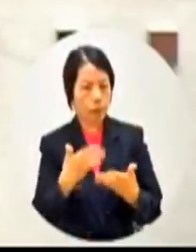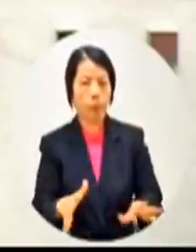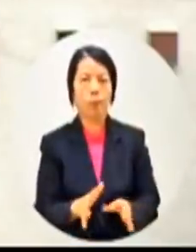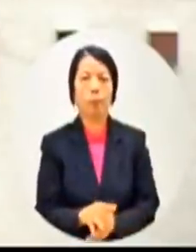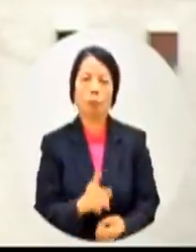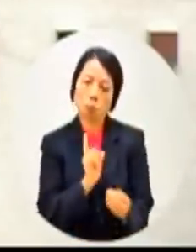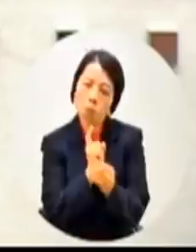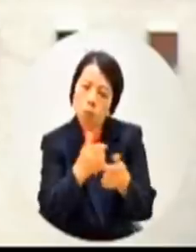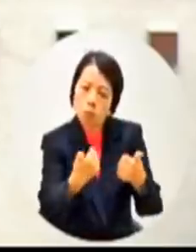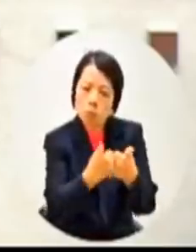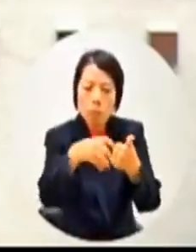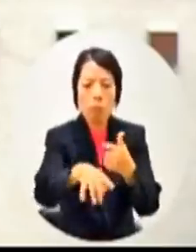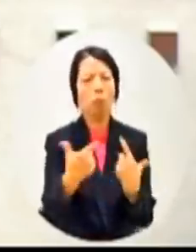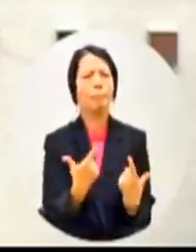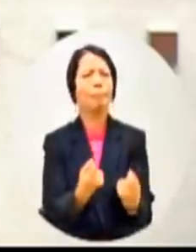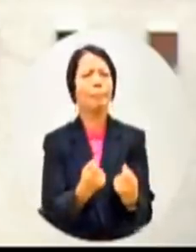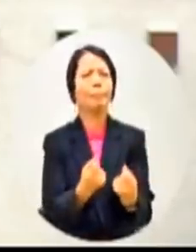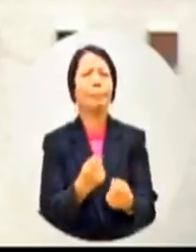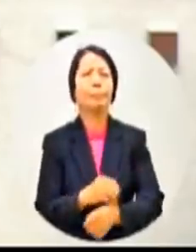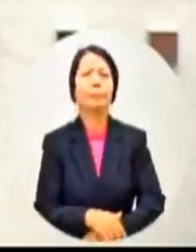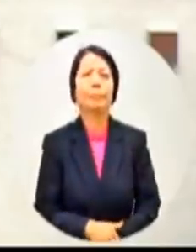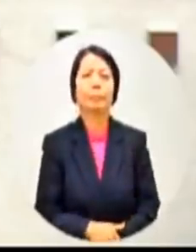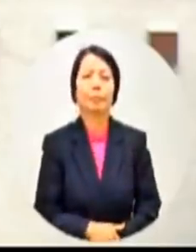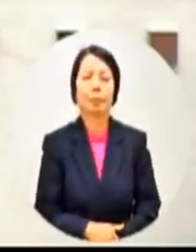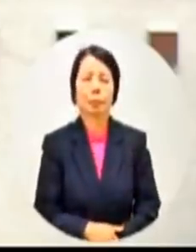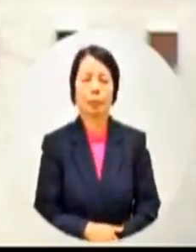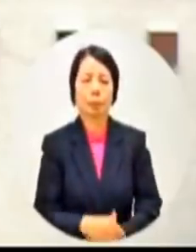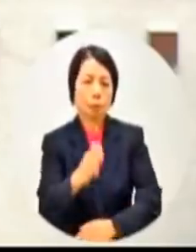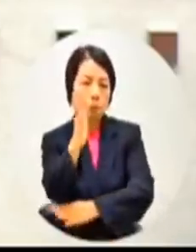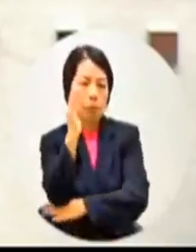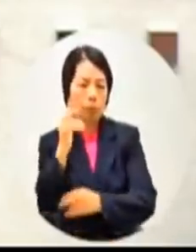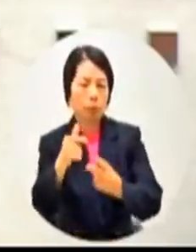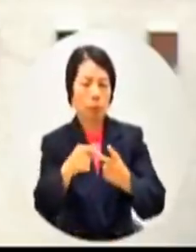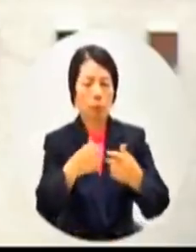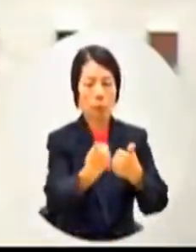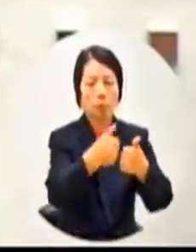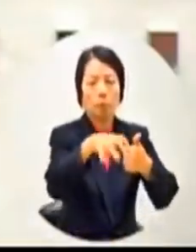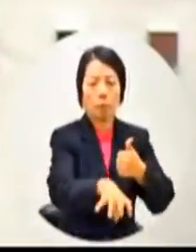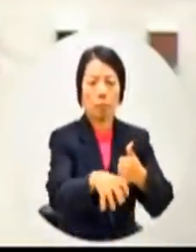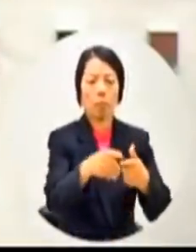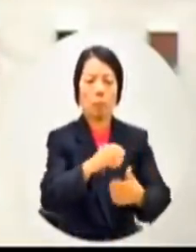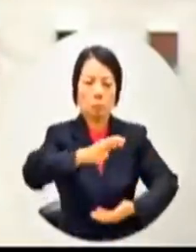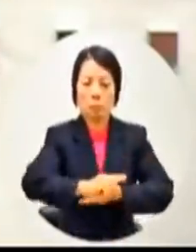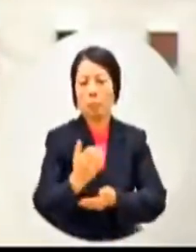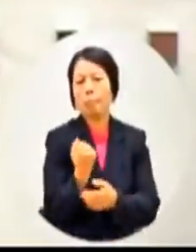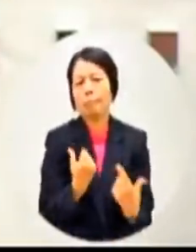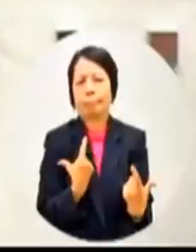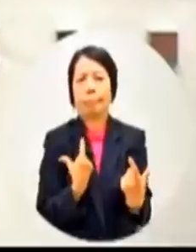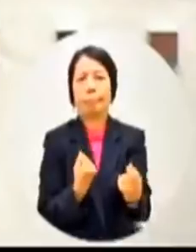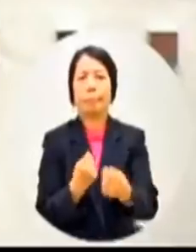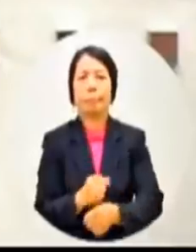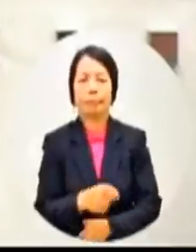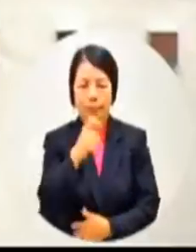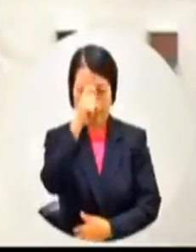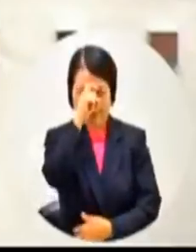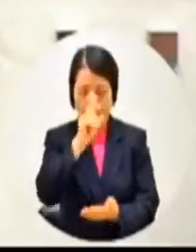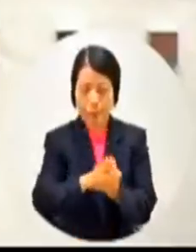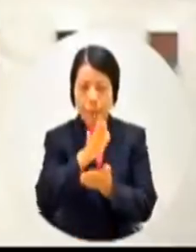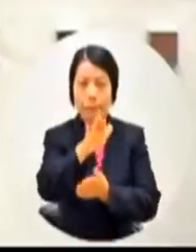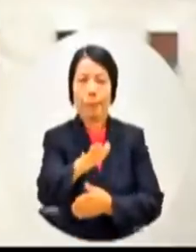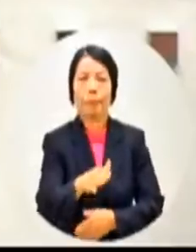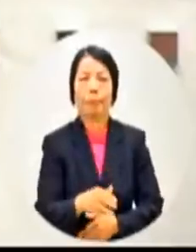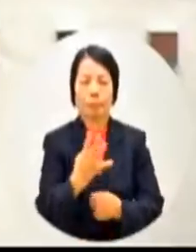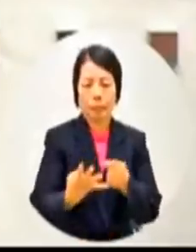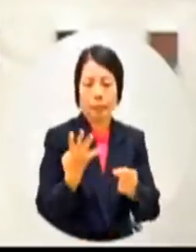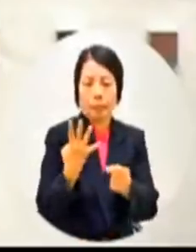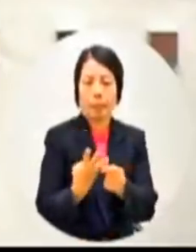会都承受了同样的压力。那期盼未来4年我们能够在监督之